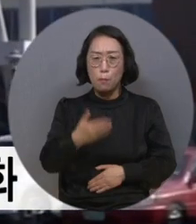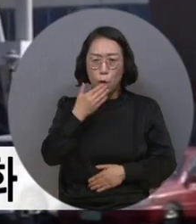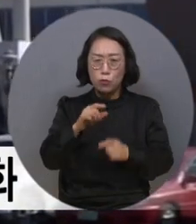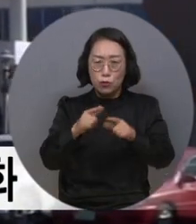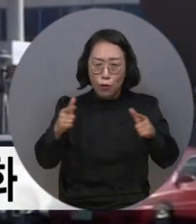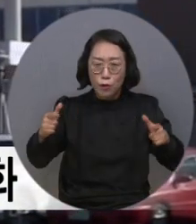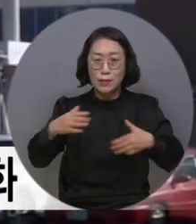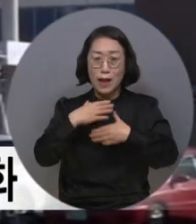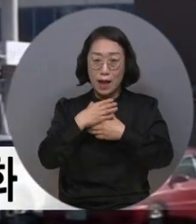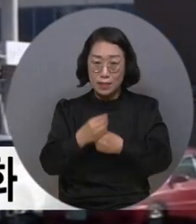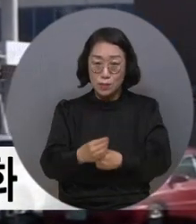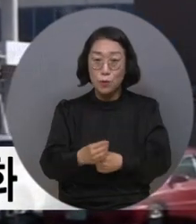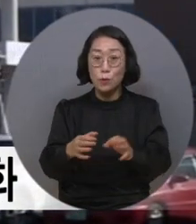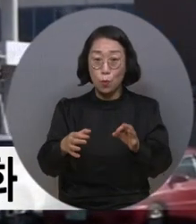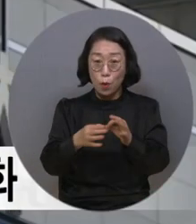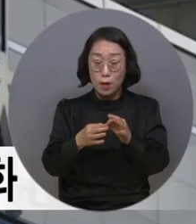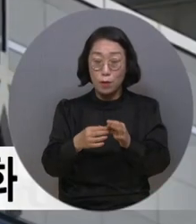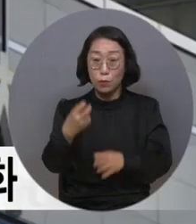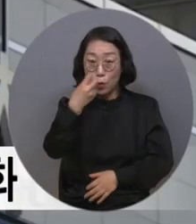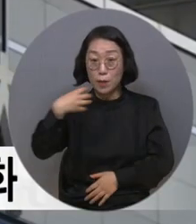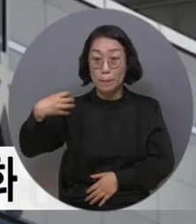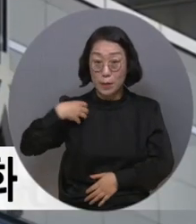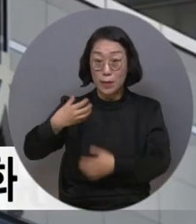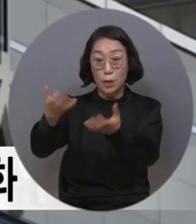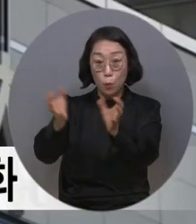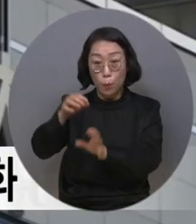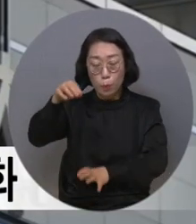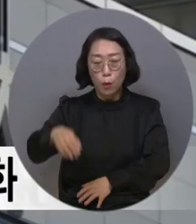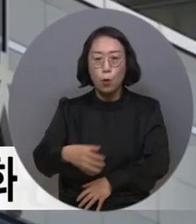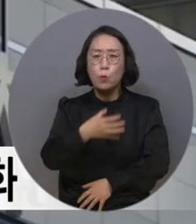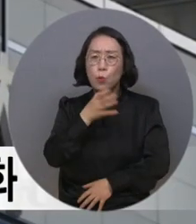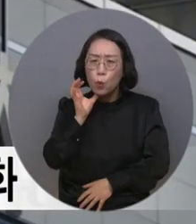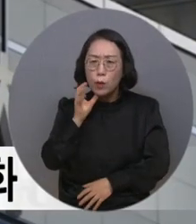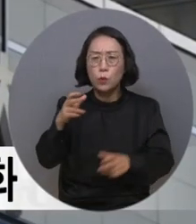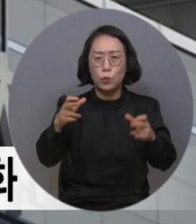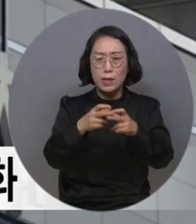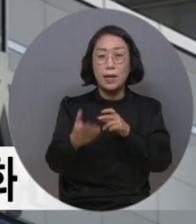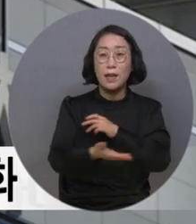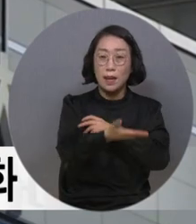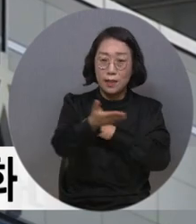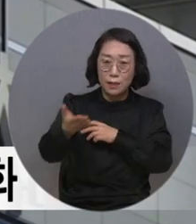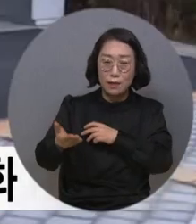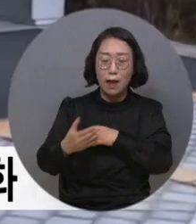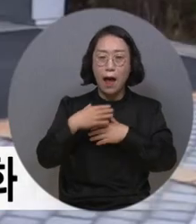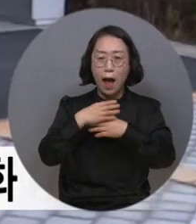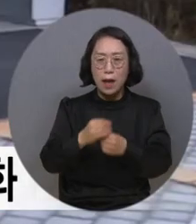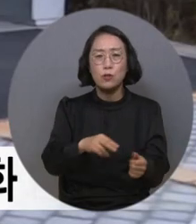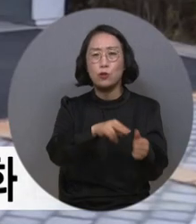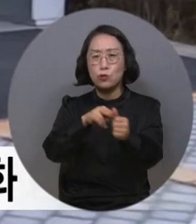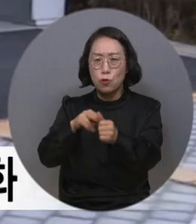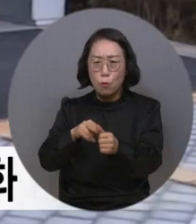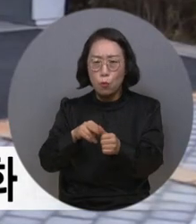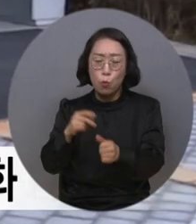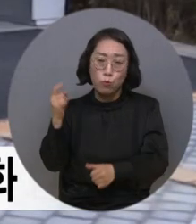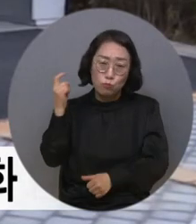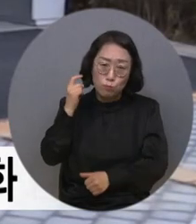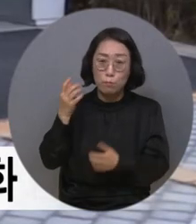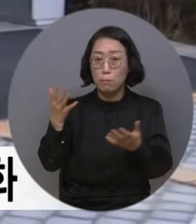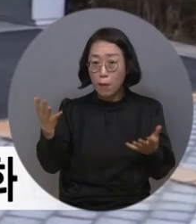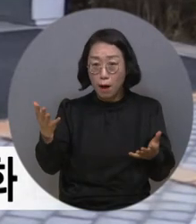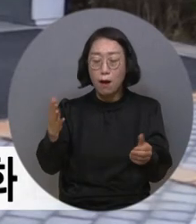식품의약품안전처와 식품안전정보원은 노인과 장애인 등 정부 취약계층의 식품안전 정보에 대한 접근성을 높이기